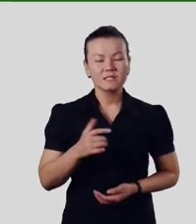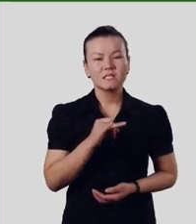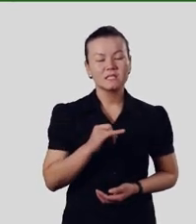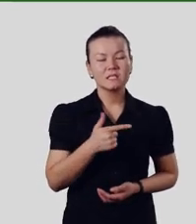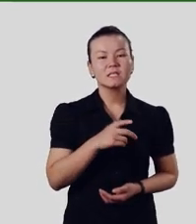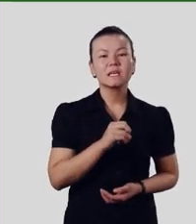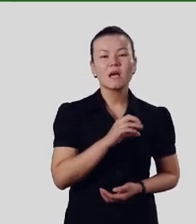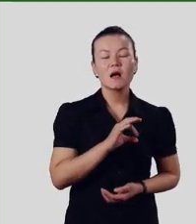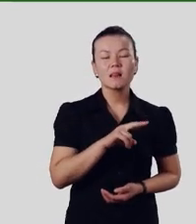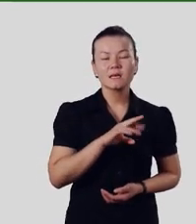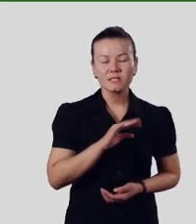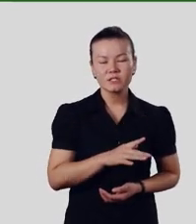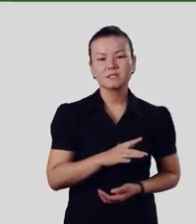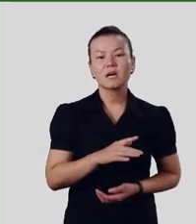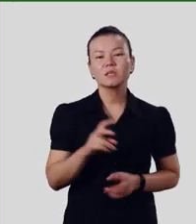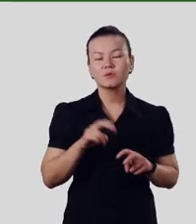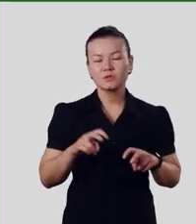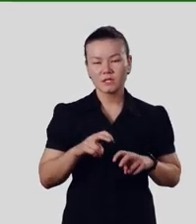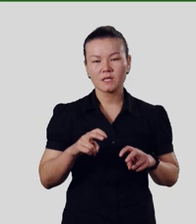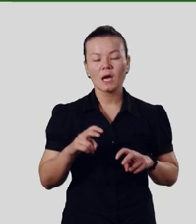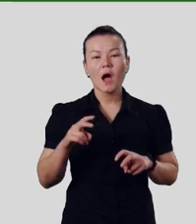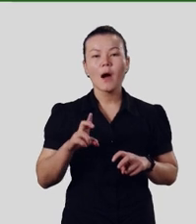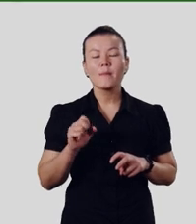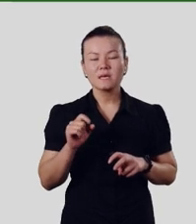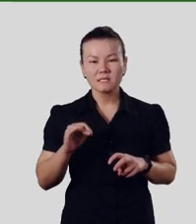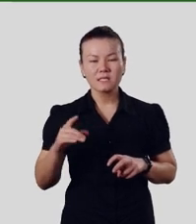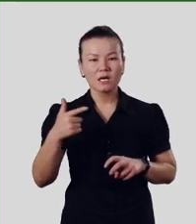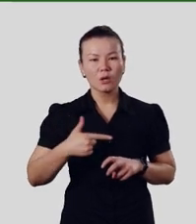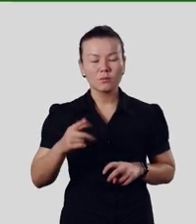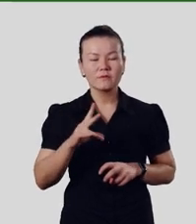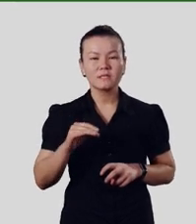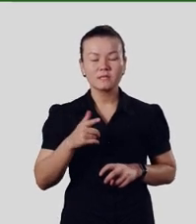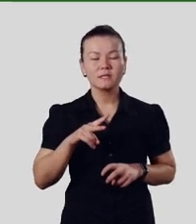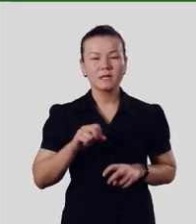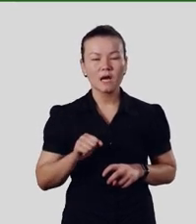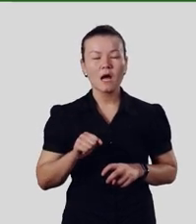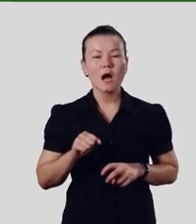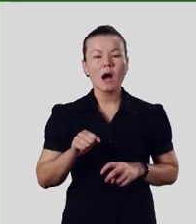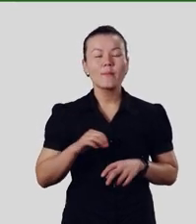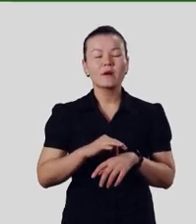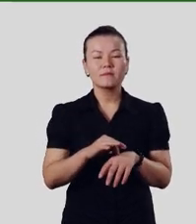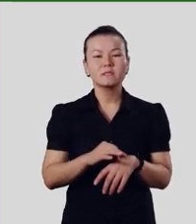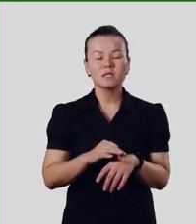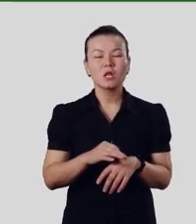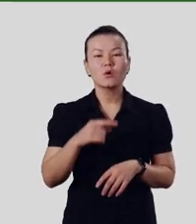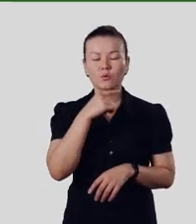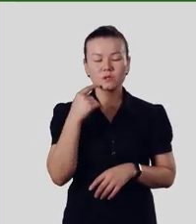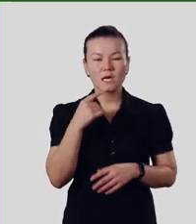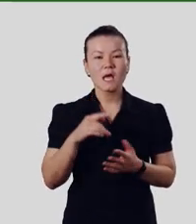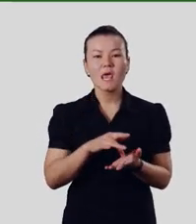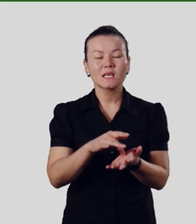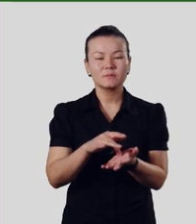Географическое и геологическое изучение бассейна Голубого Нила проводила русская экспедиция Егора